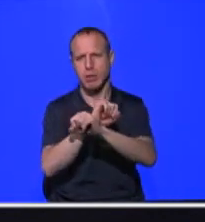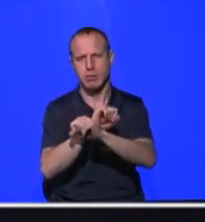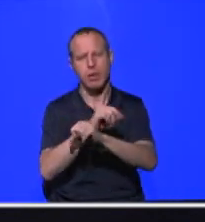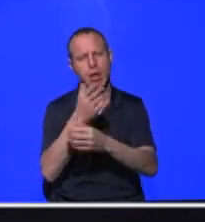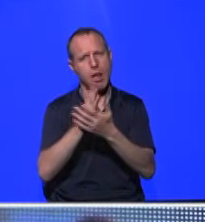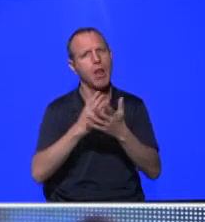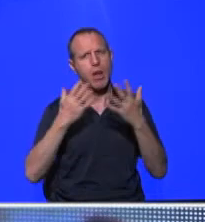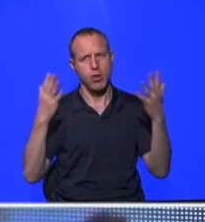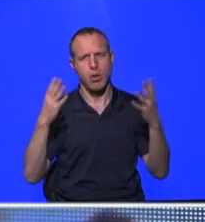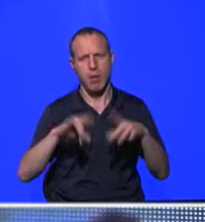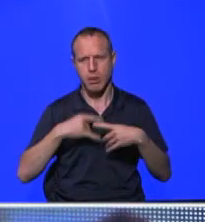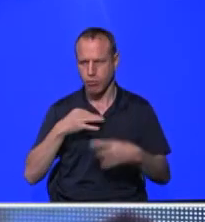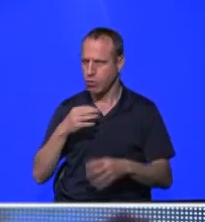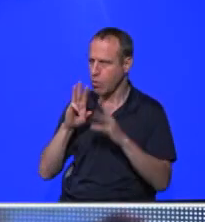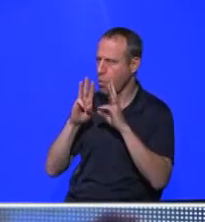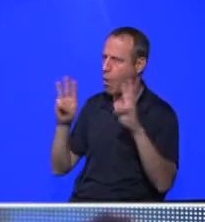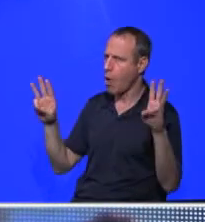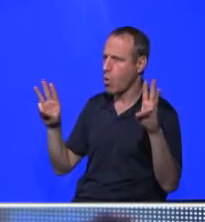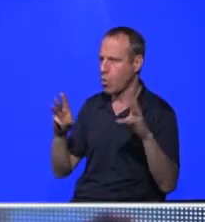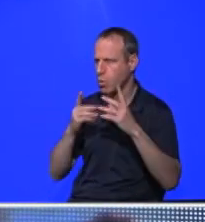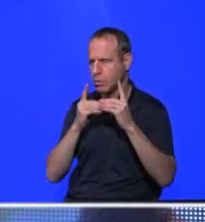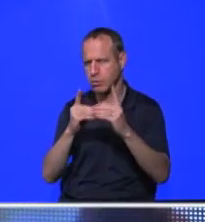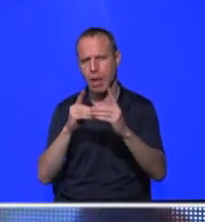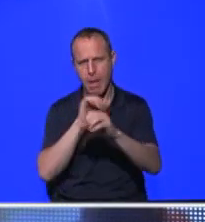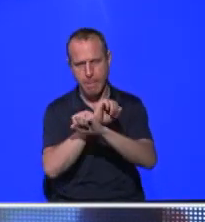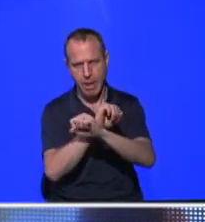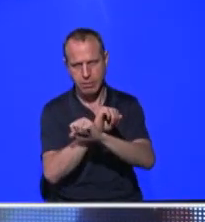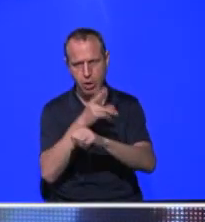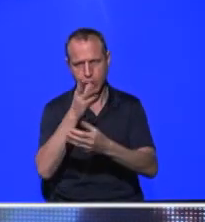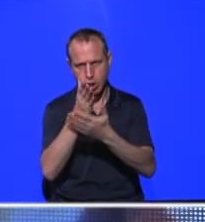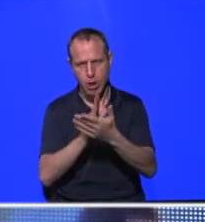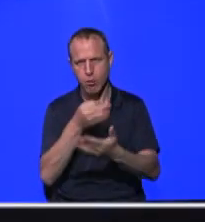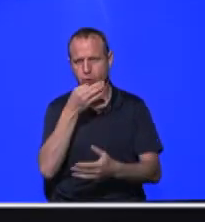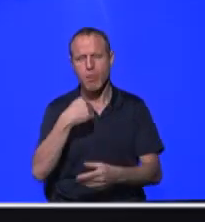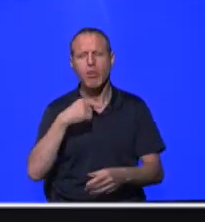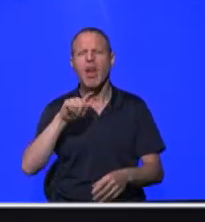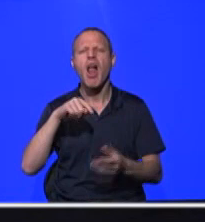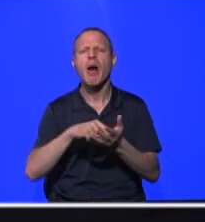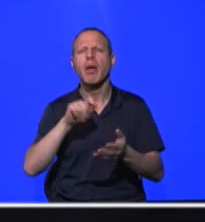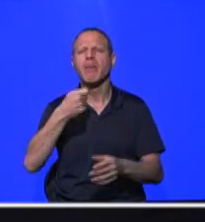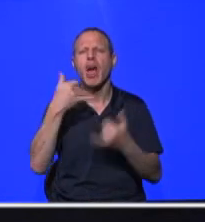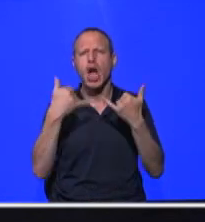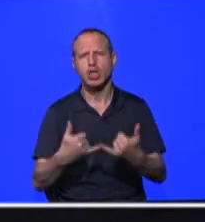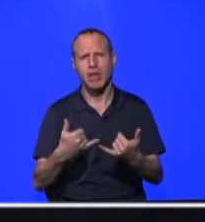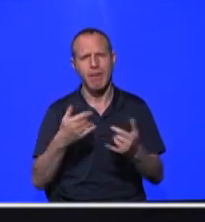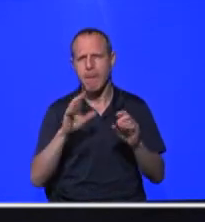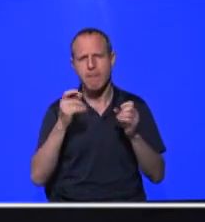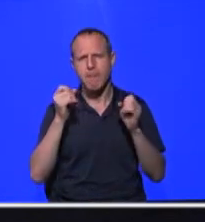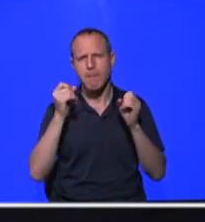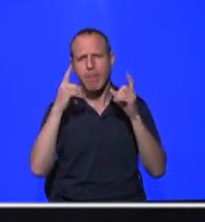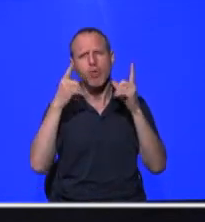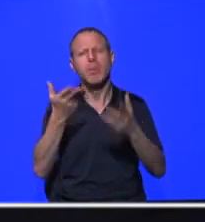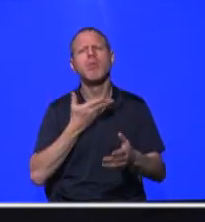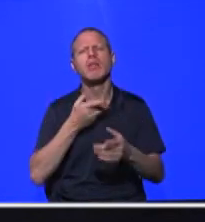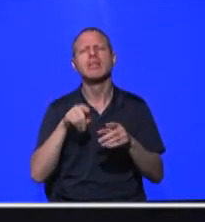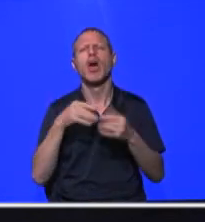שלי. דרך המאסר, יש כאלה ששואלים אותי, למה דווקא עכשיו? מה פתאום שקיבלת את זה